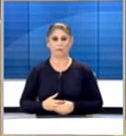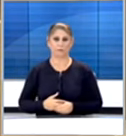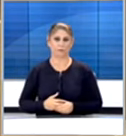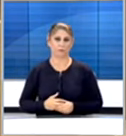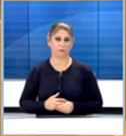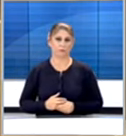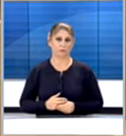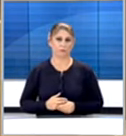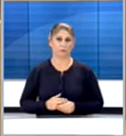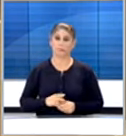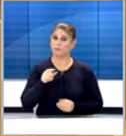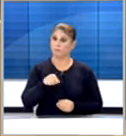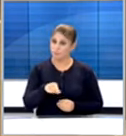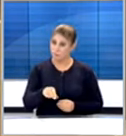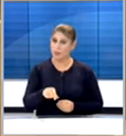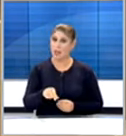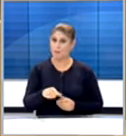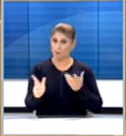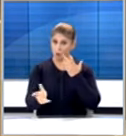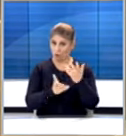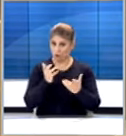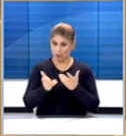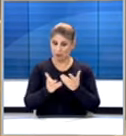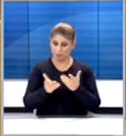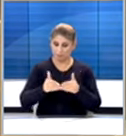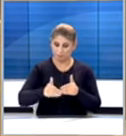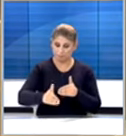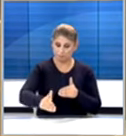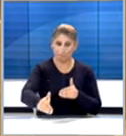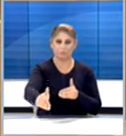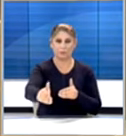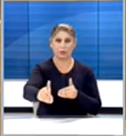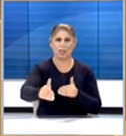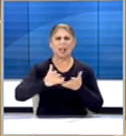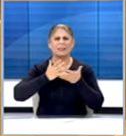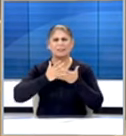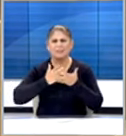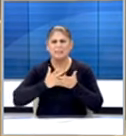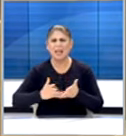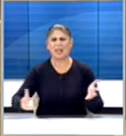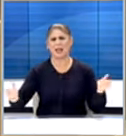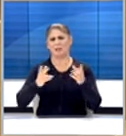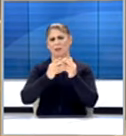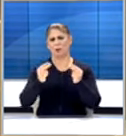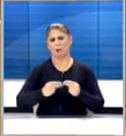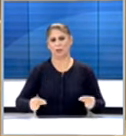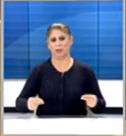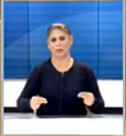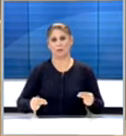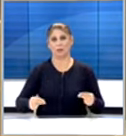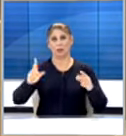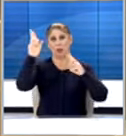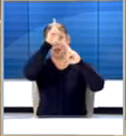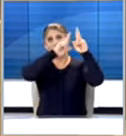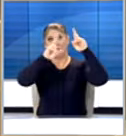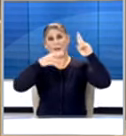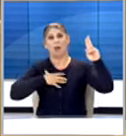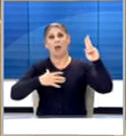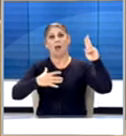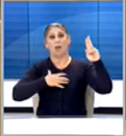Γεγονός που θα προκαλέσει στο άμεσο μέλλον τεράστιες επιπτώσεις στον αέρα που